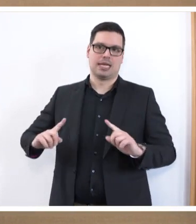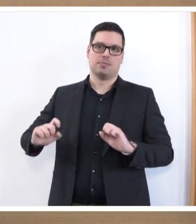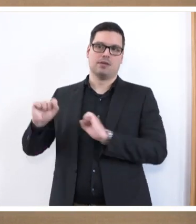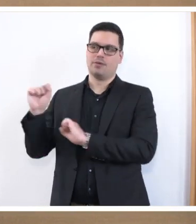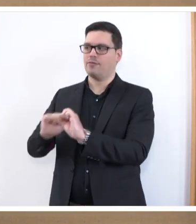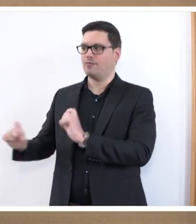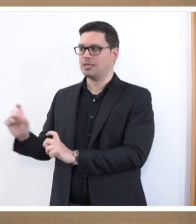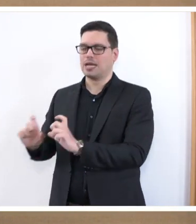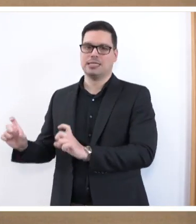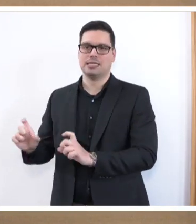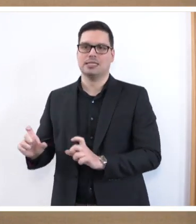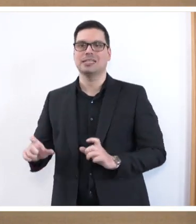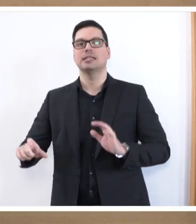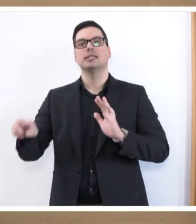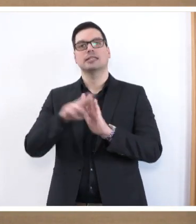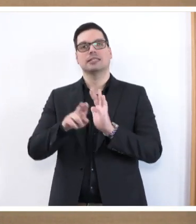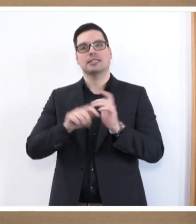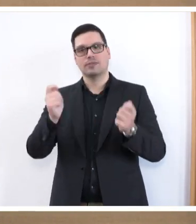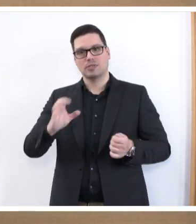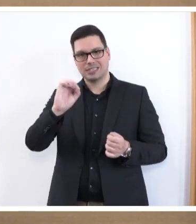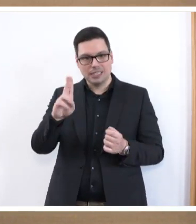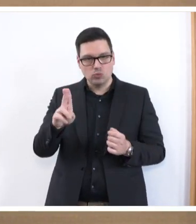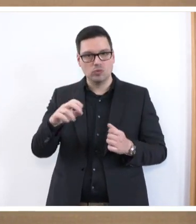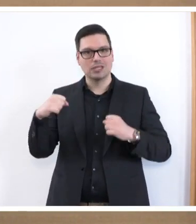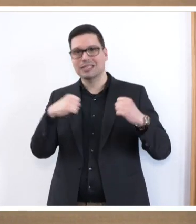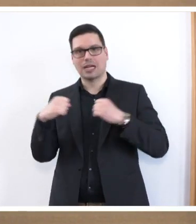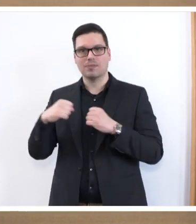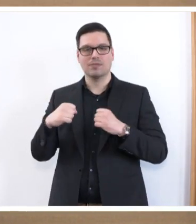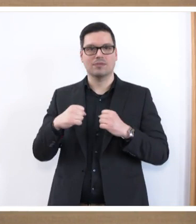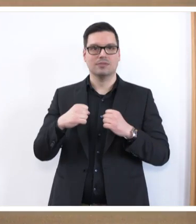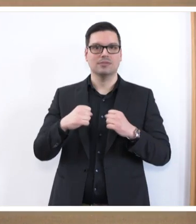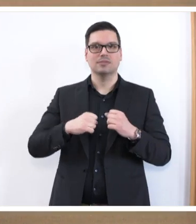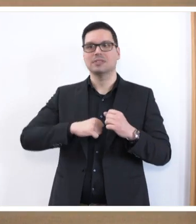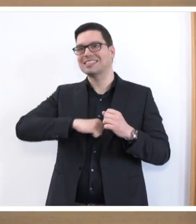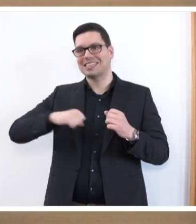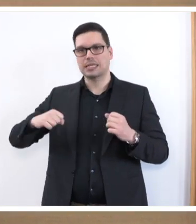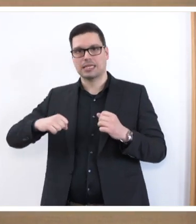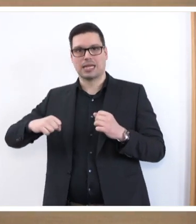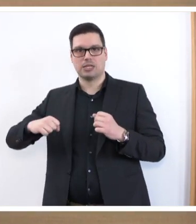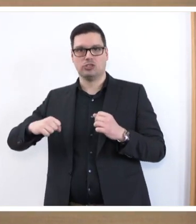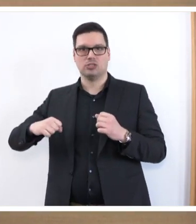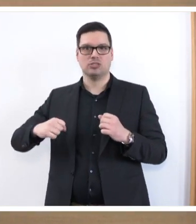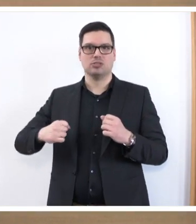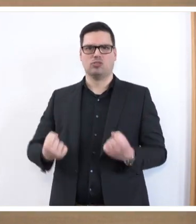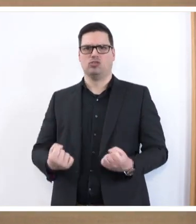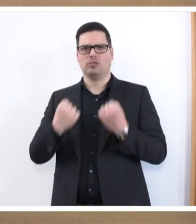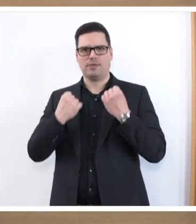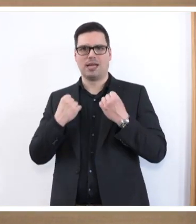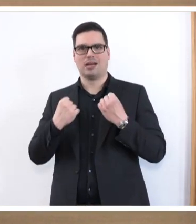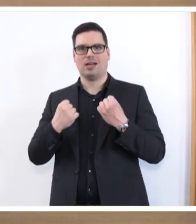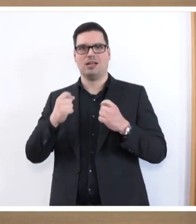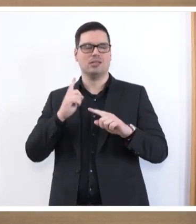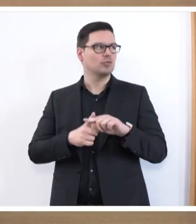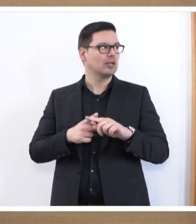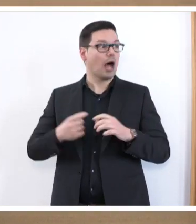Der Gesetzentwurf der CDU würde den Kampf gegen Rechts aber erschweren und gerade denjenigen noch Auftrieb